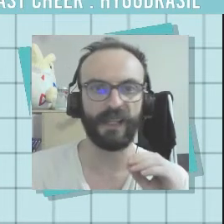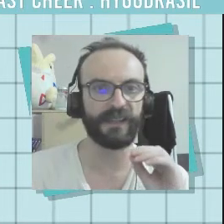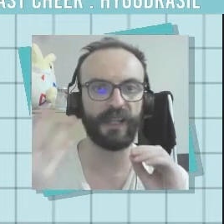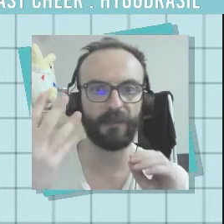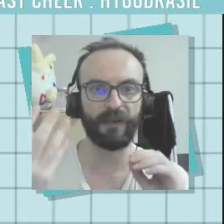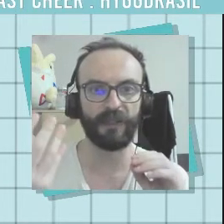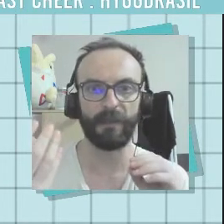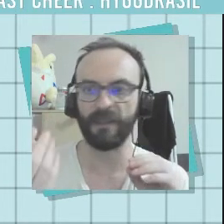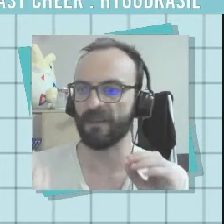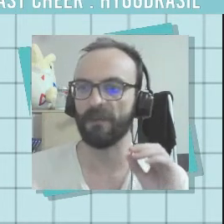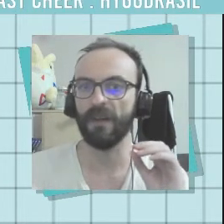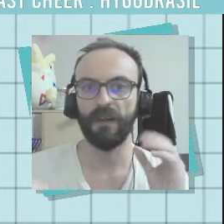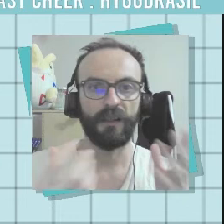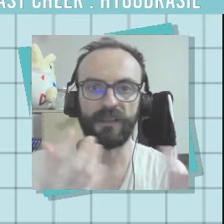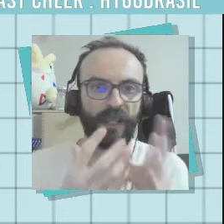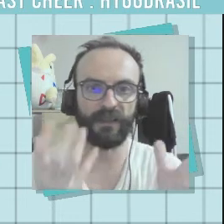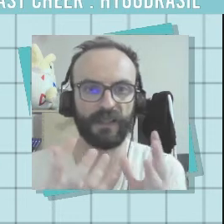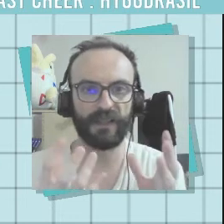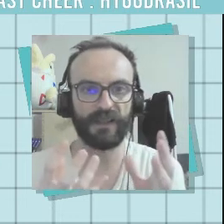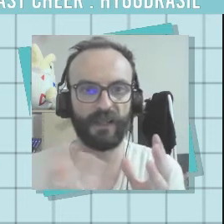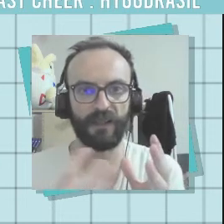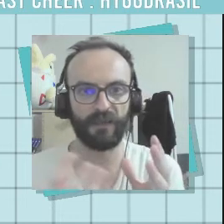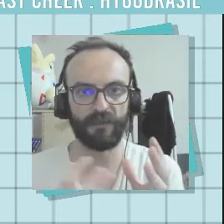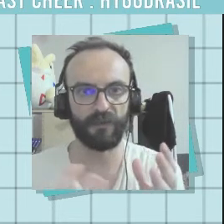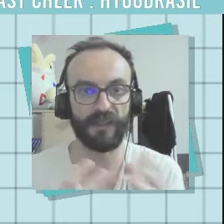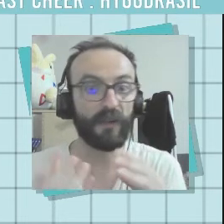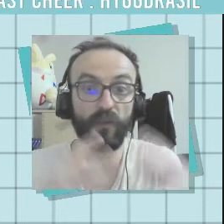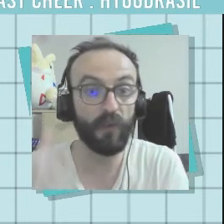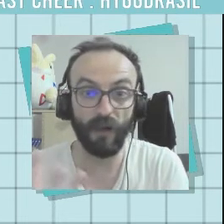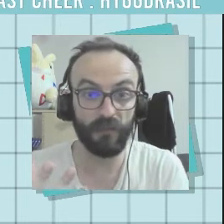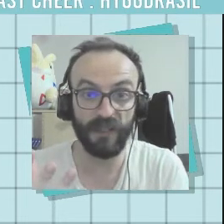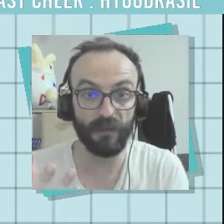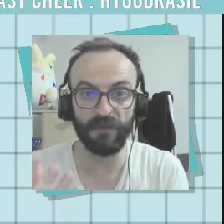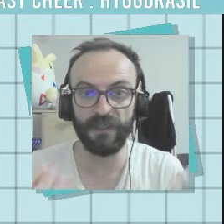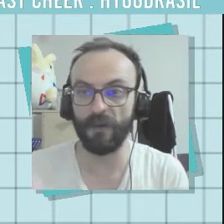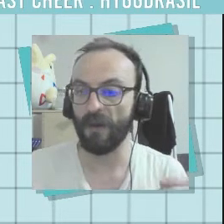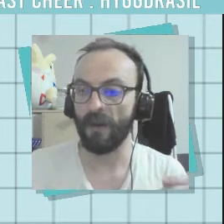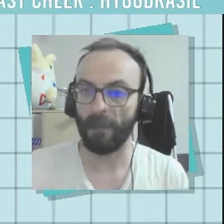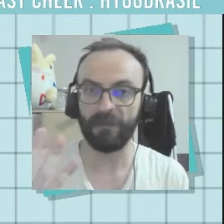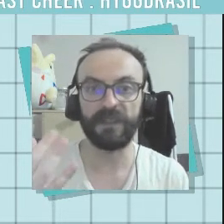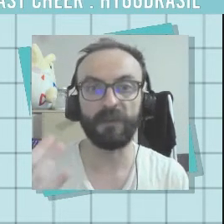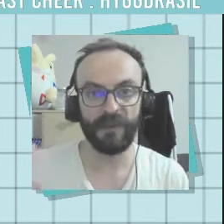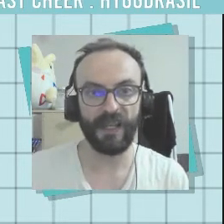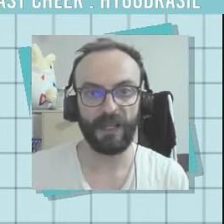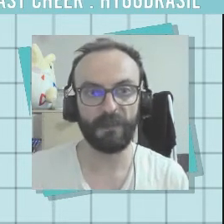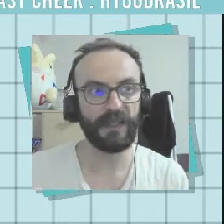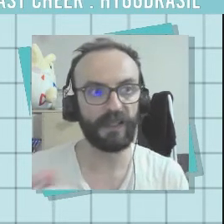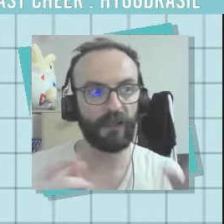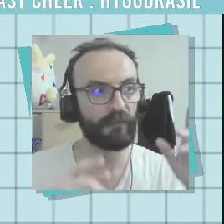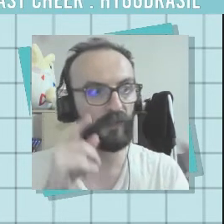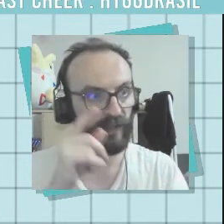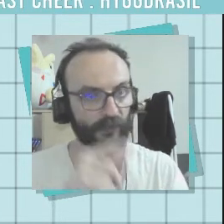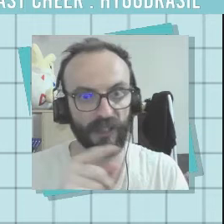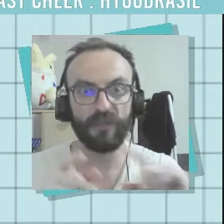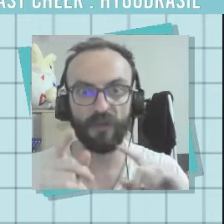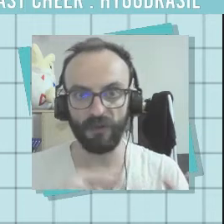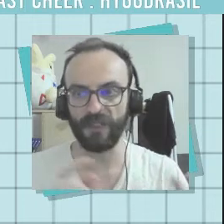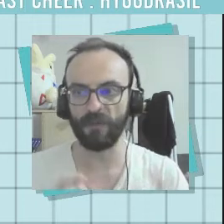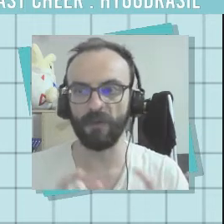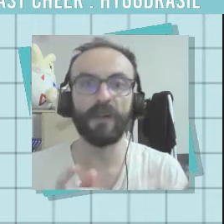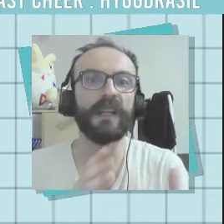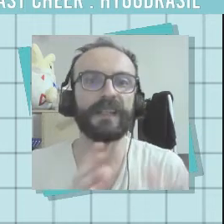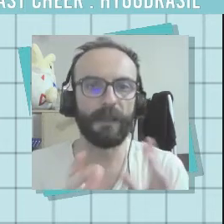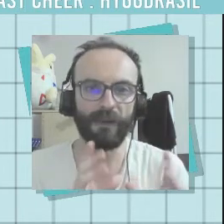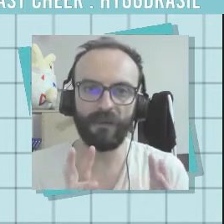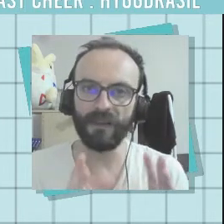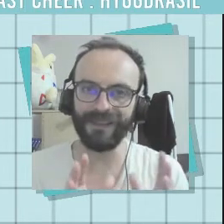y a Skype à côté par exemple qui a intégré ça là dans son logiciel ou un logiciel de visio, paf, qui commence à épeler et là vous pouvez dire ok, je connais ce